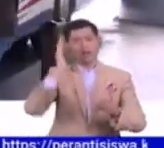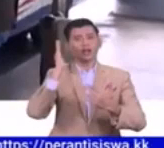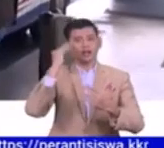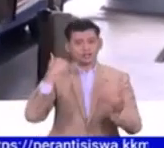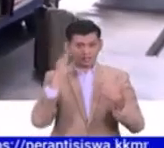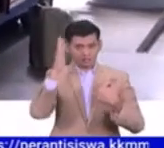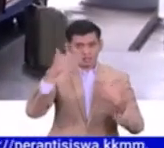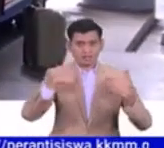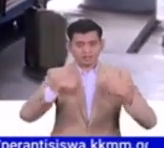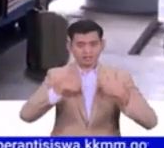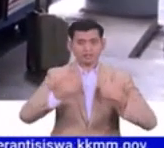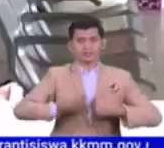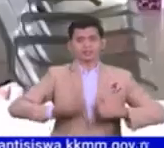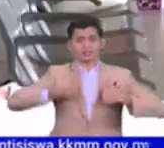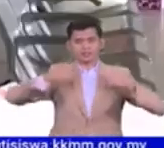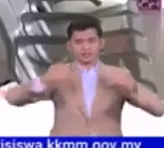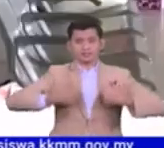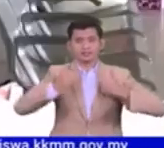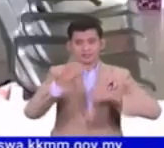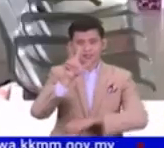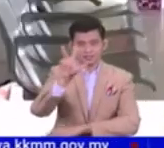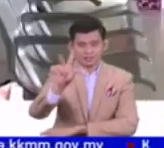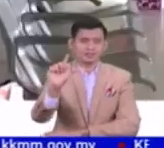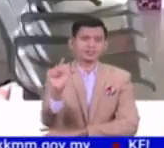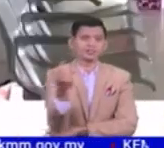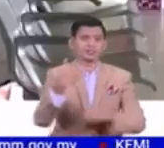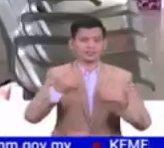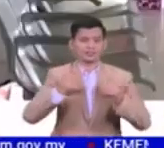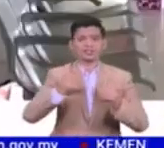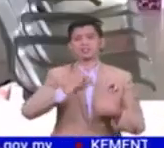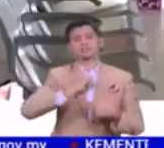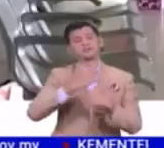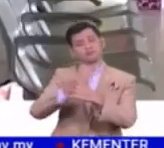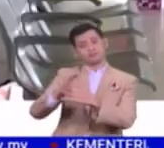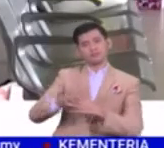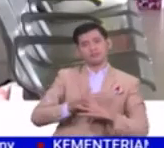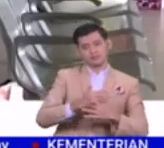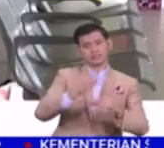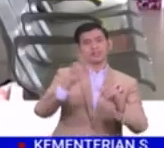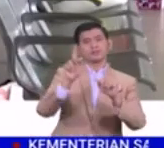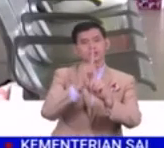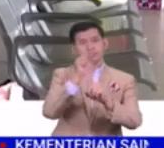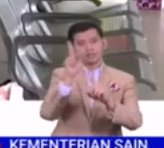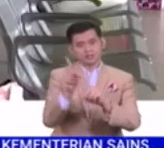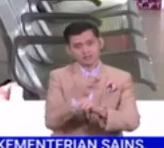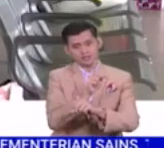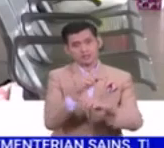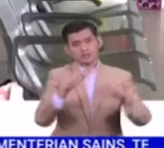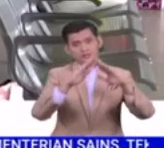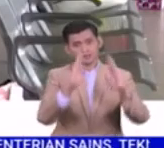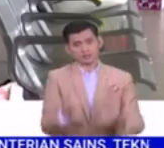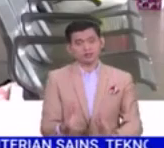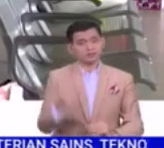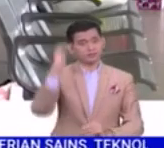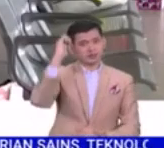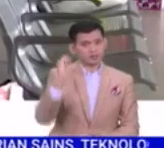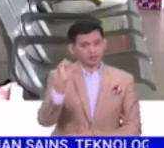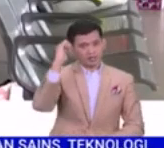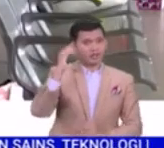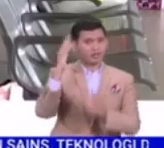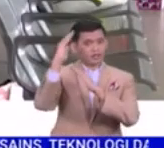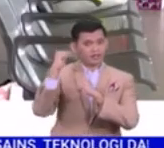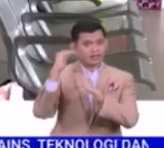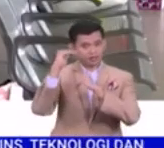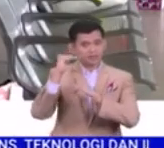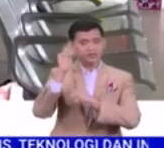raya ketiga. Dan setakat itu dahulu yang dapat saya kongsikan dari Penang Central. Saya doakan semoga perjalanan